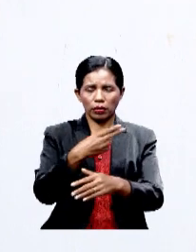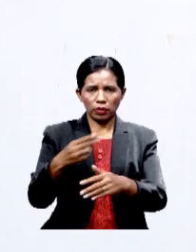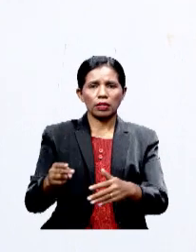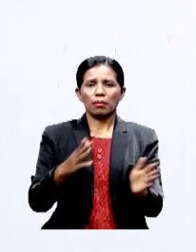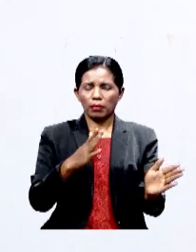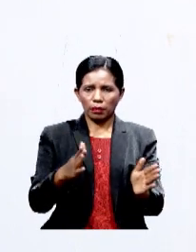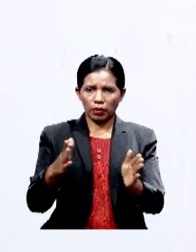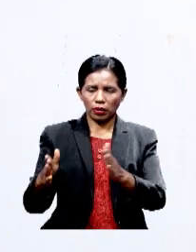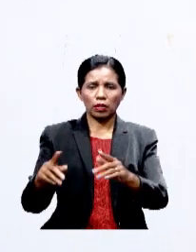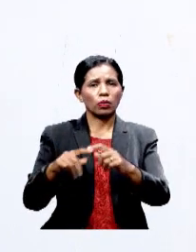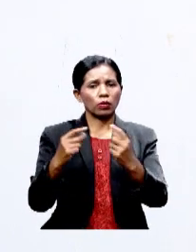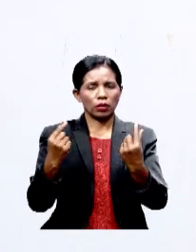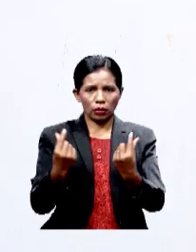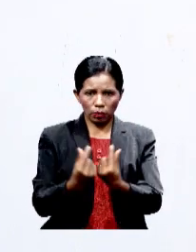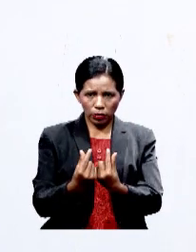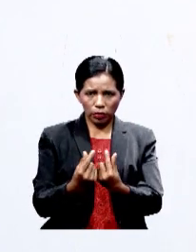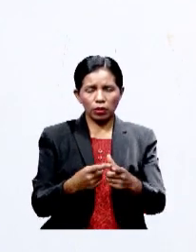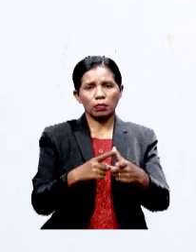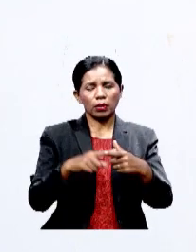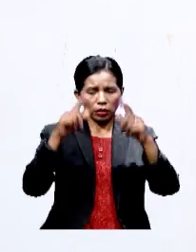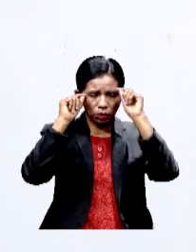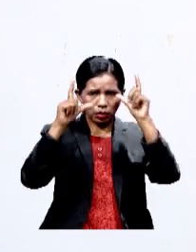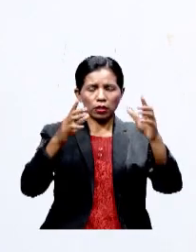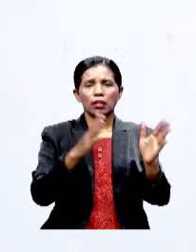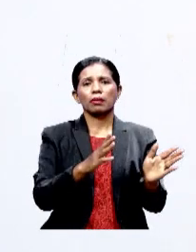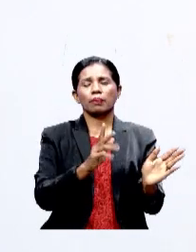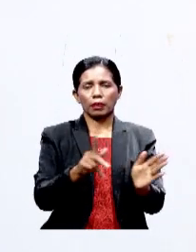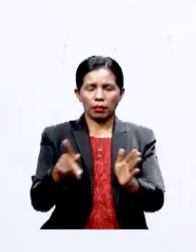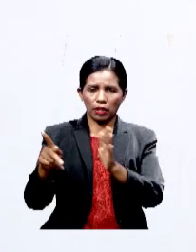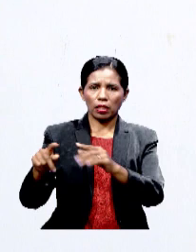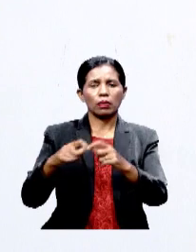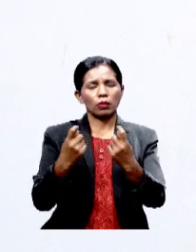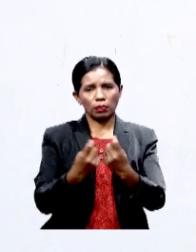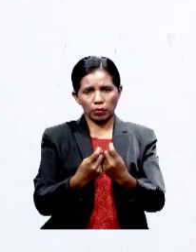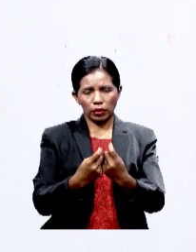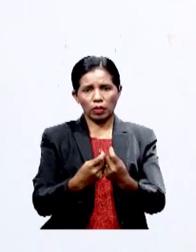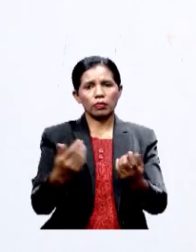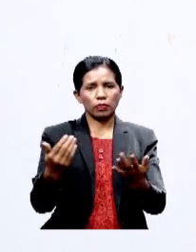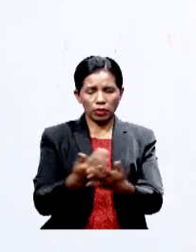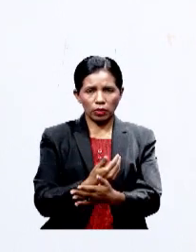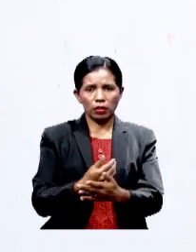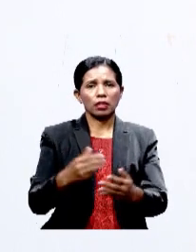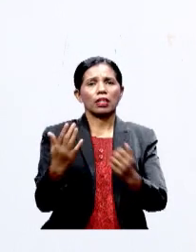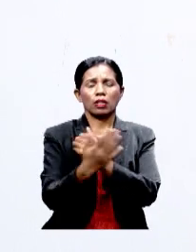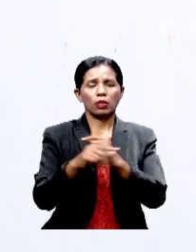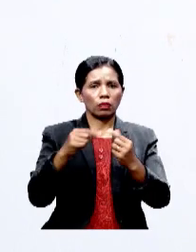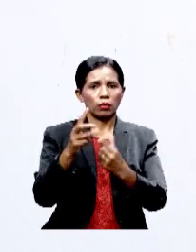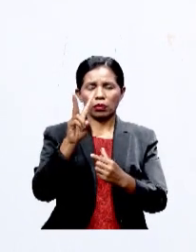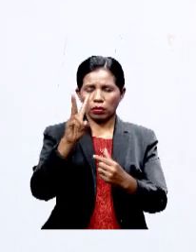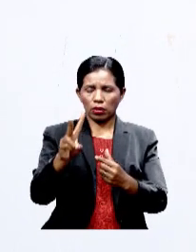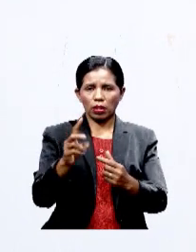siapkan timnya, dan Timor-Leste sedang siapkan tim yang baru. Nah, nanti kedua tim ini akan